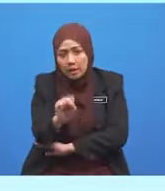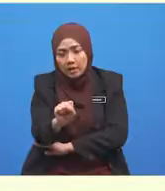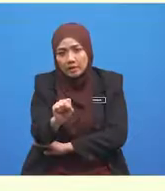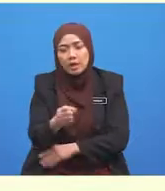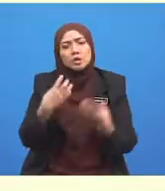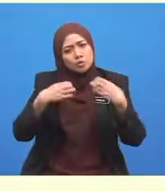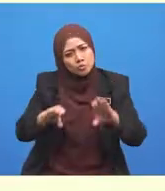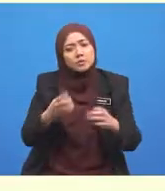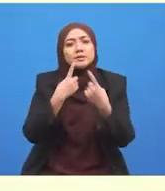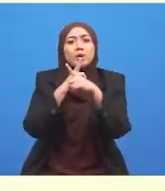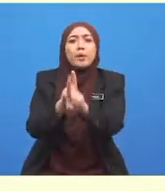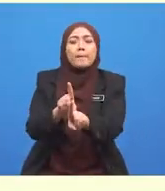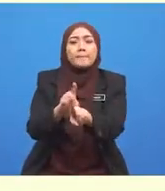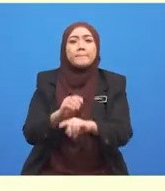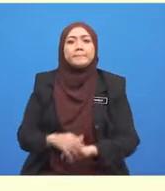jawab.